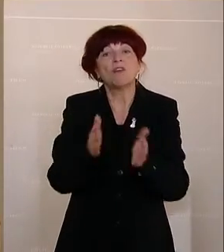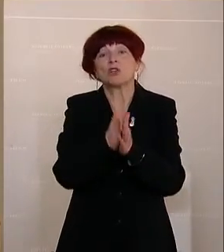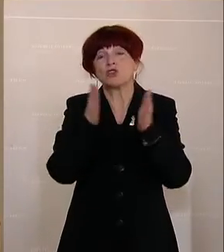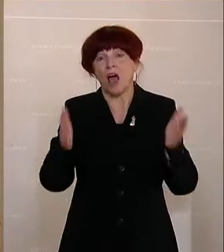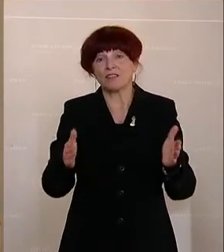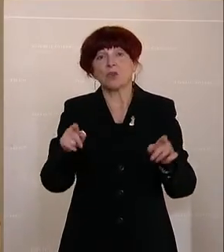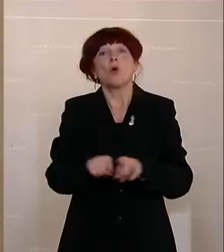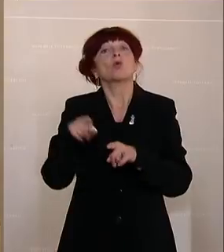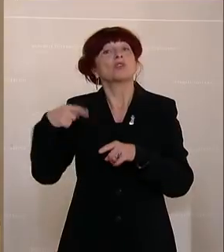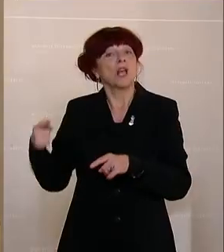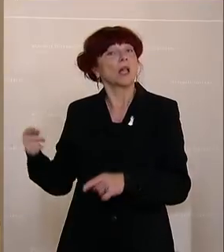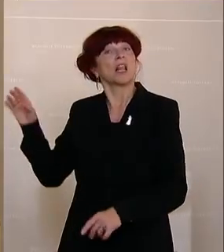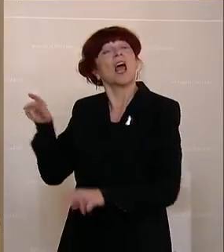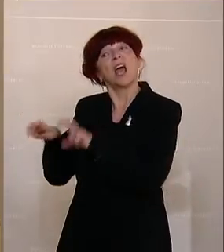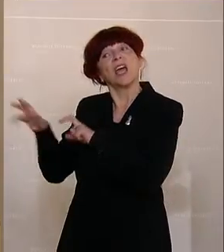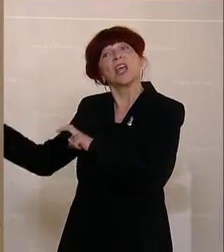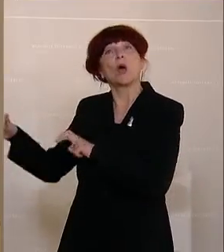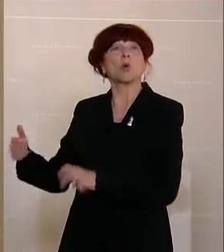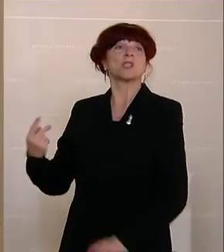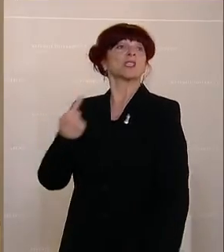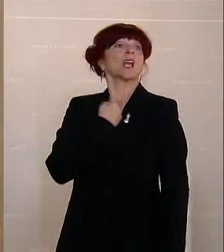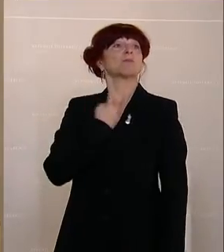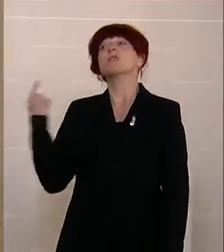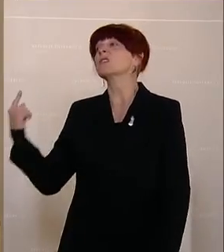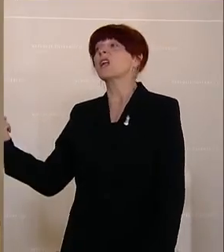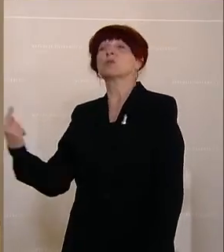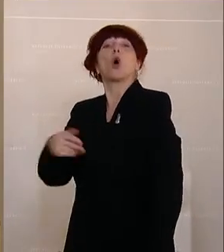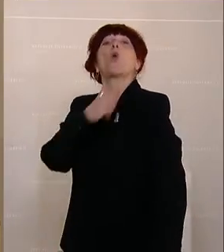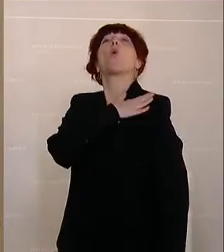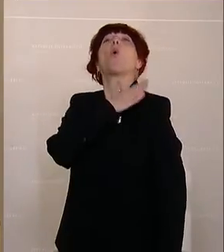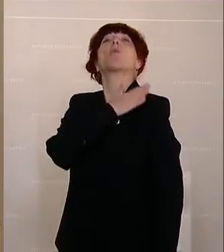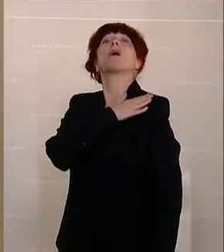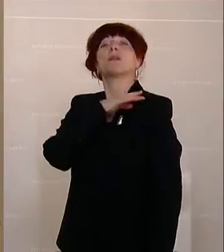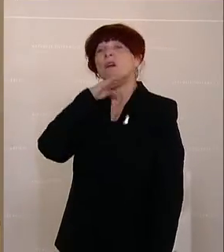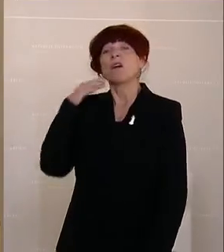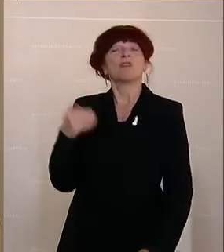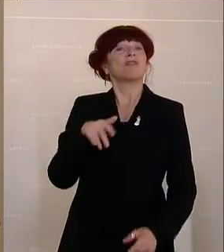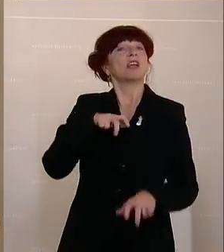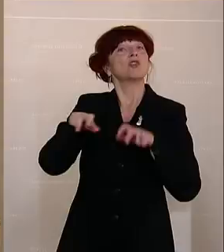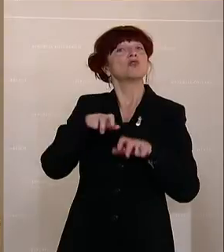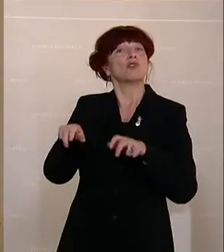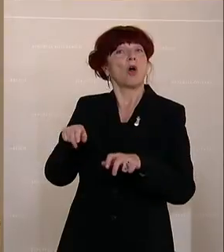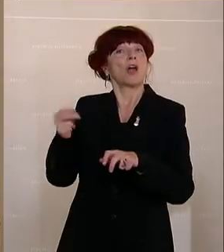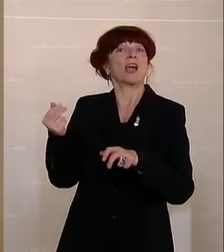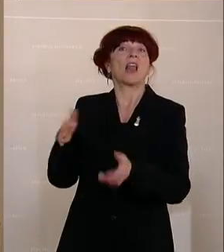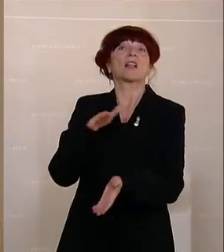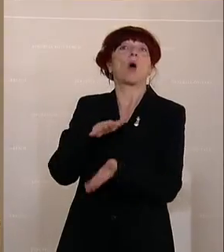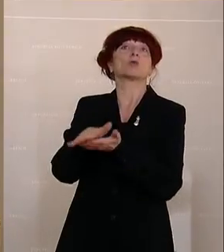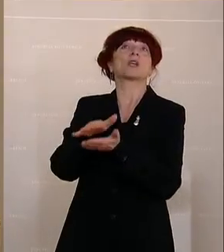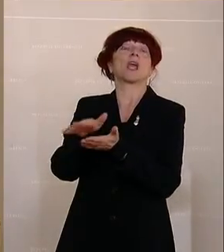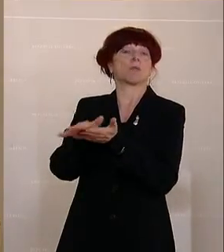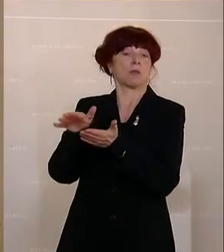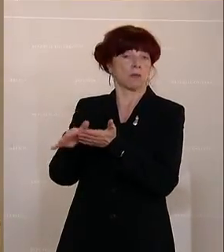die Selbsthuldigung der Regierungen anhören, dass wir Millionen Steuergeld auf der anderen Seite wieder ausgeben. Das ist doch vollkommen absurd. Und gerade